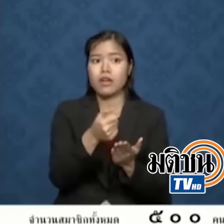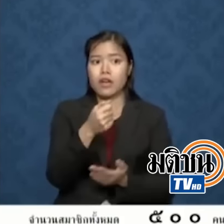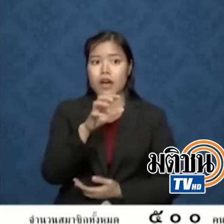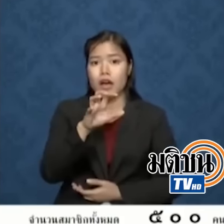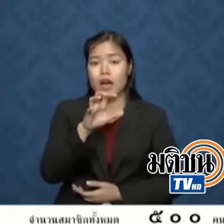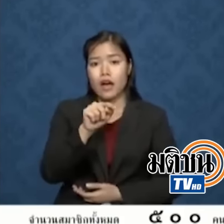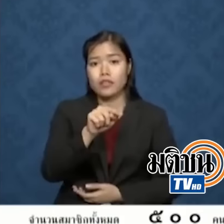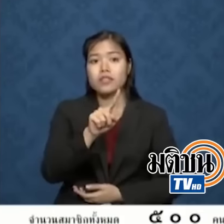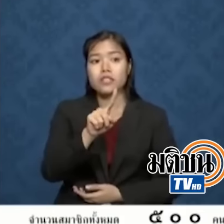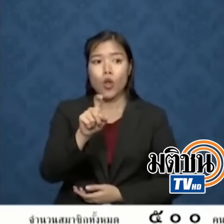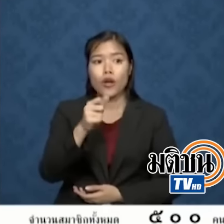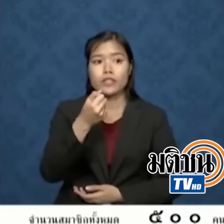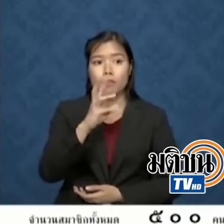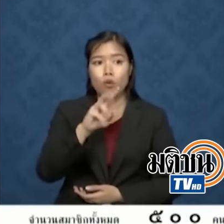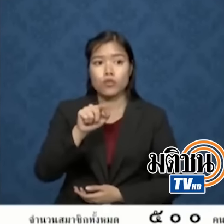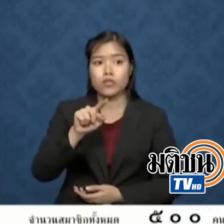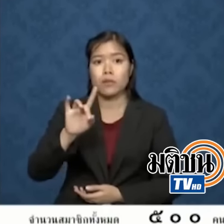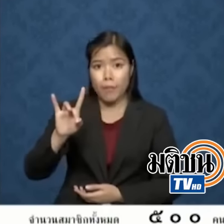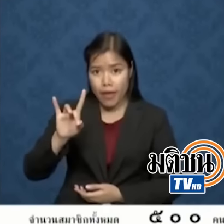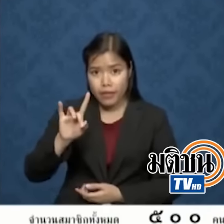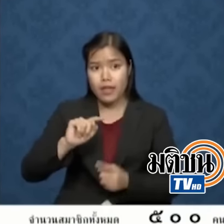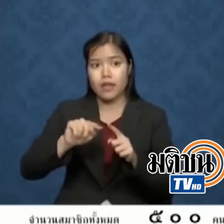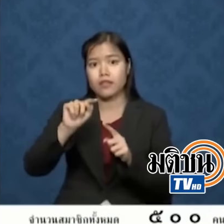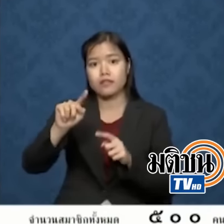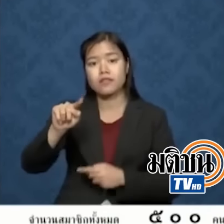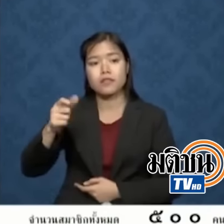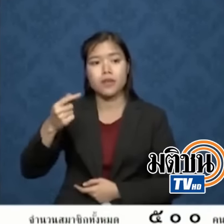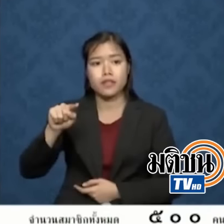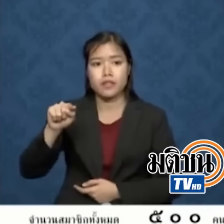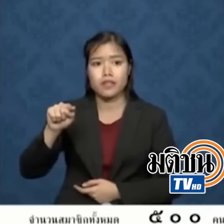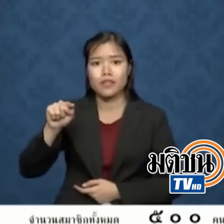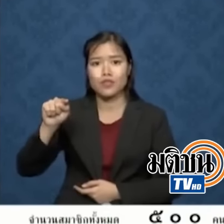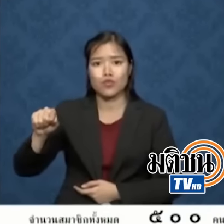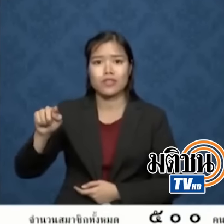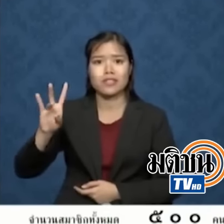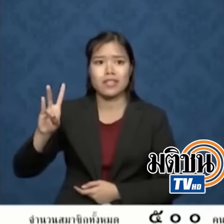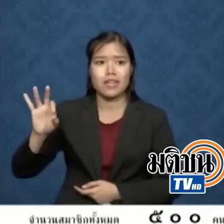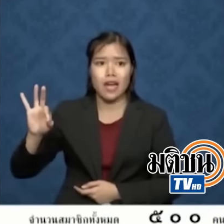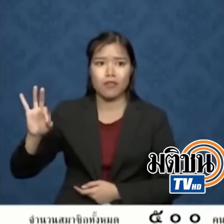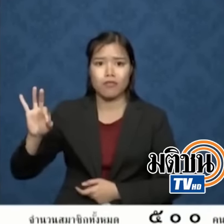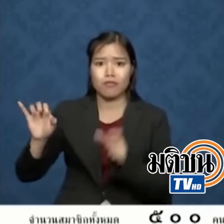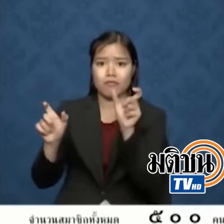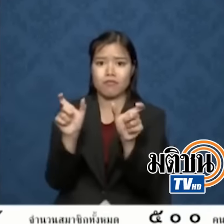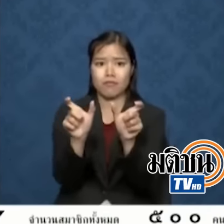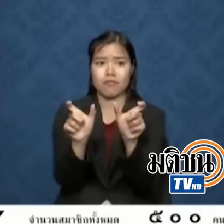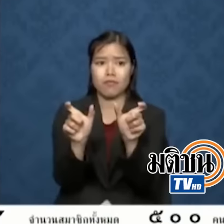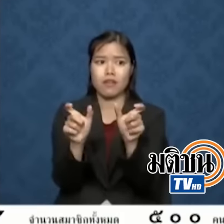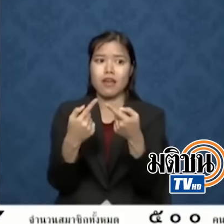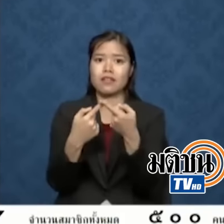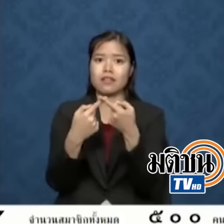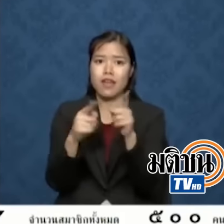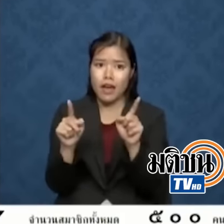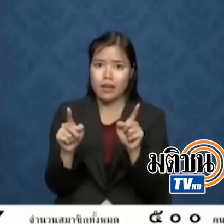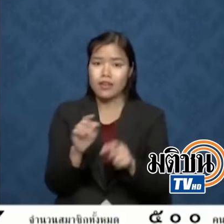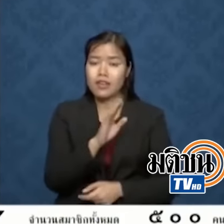แต่ถ้าใช้แบบที่ควรจะเป็นคือเทียบกับการส่งออกทั้งหมดมันลดเหลือเพียง 11.79% ครับต่างกันเยอะครับห